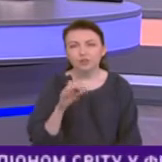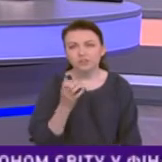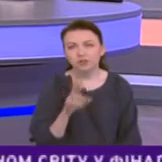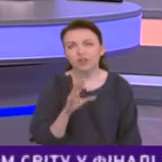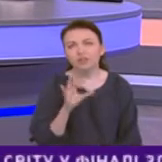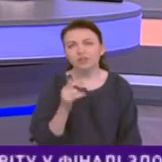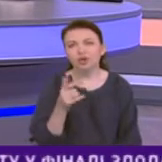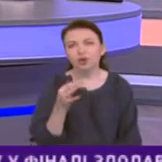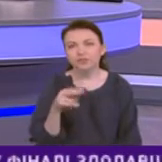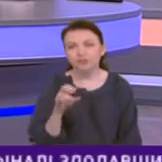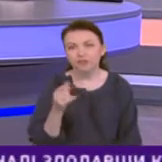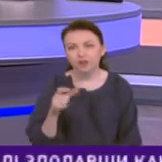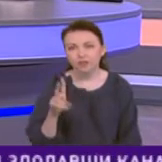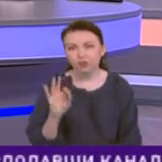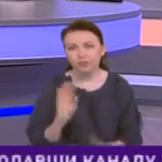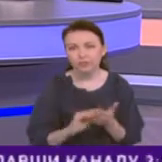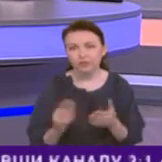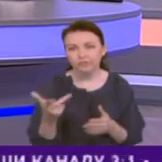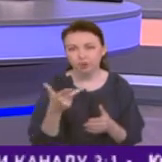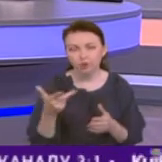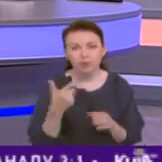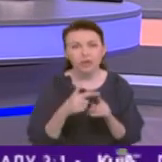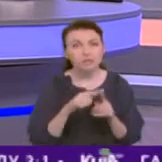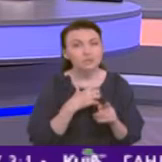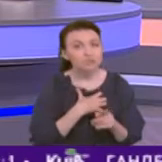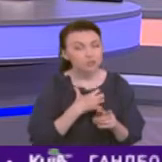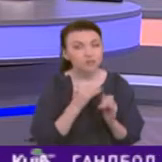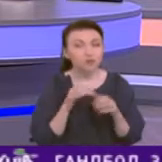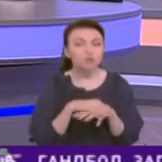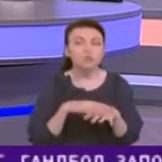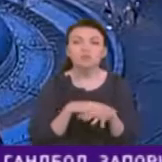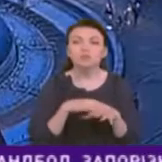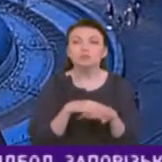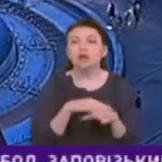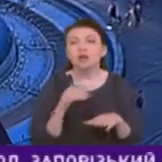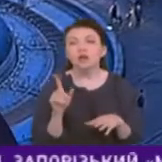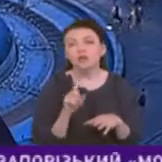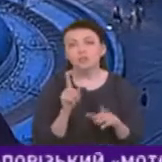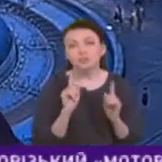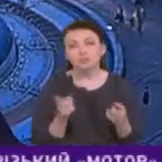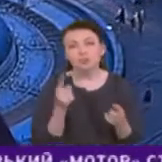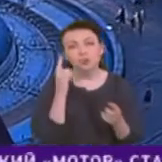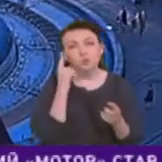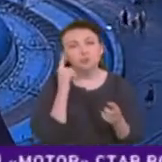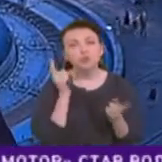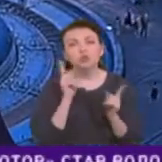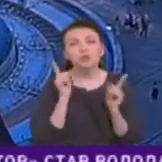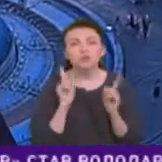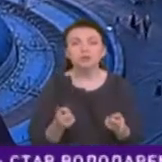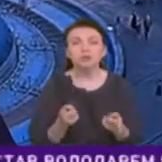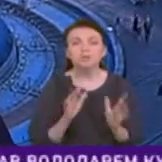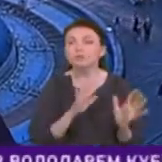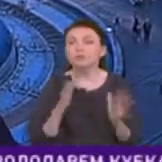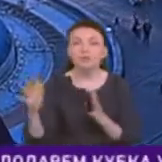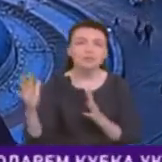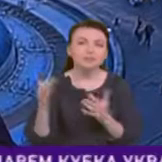Володимир Гордієнко. Вони написали таку. І це дуже важливо для суспільства, щоб дійсно розуміти, що насправді